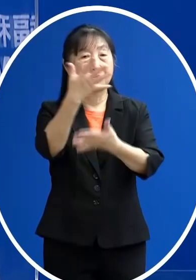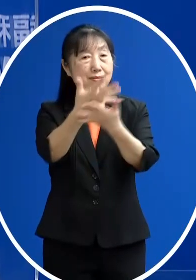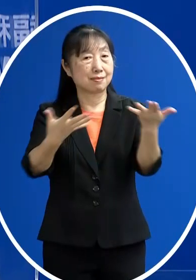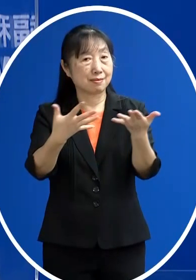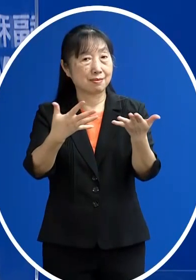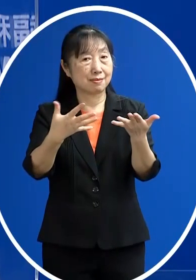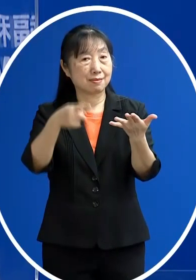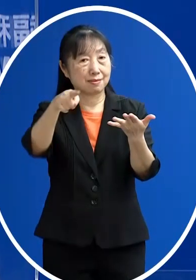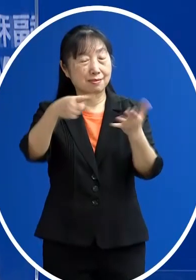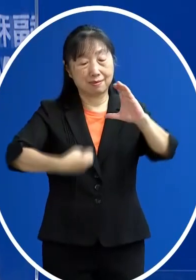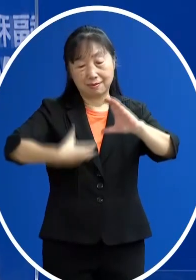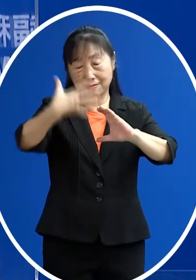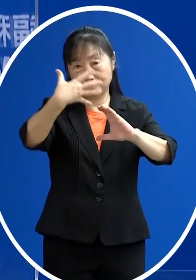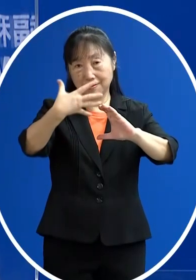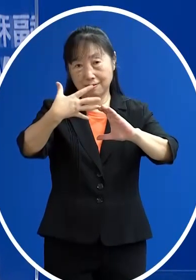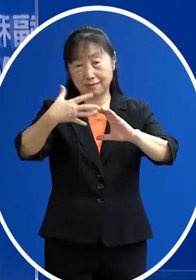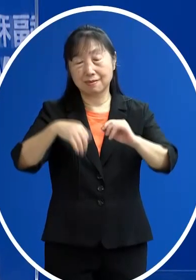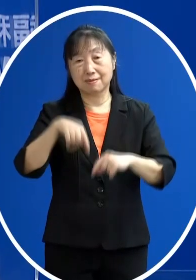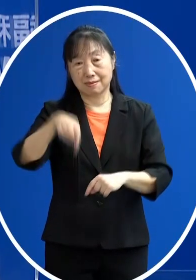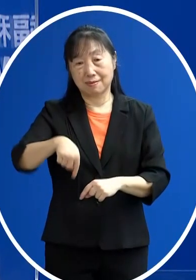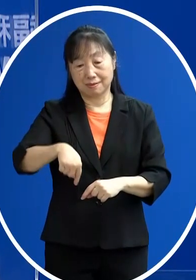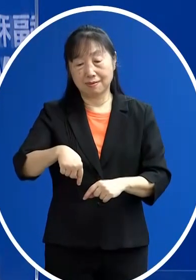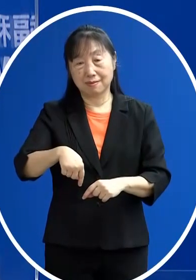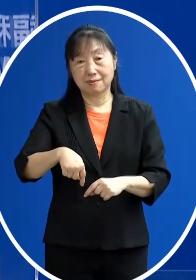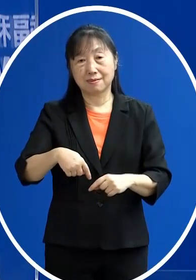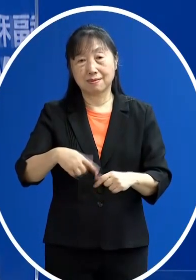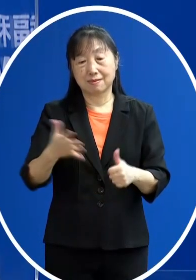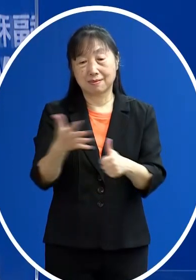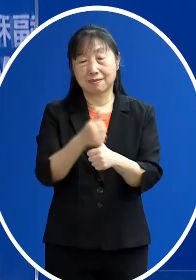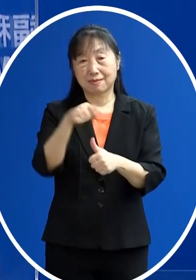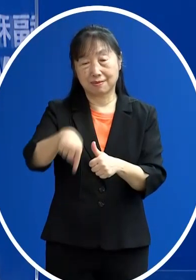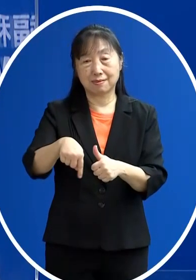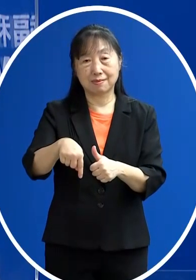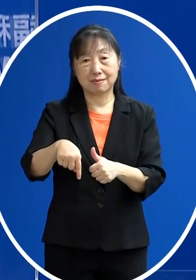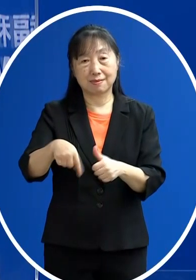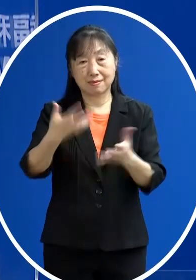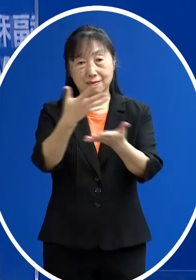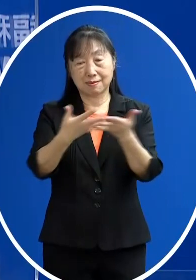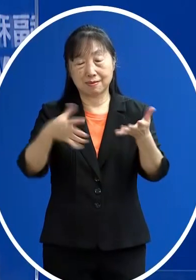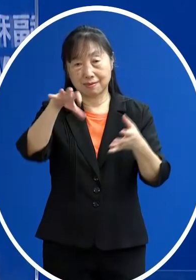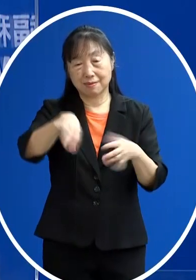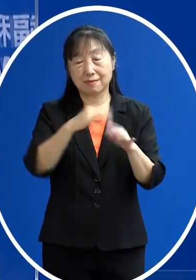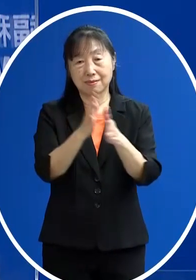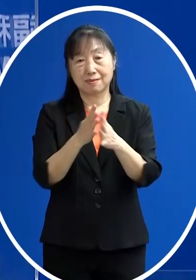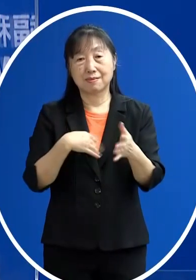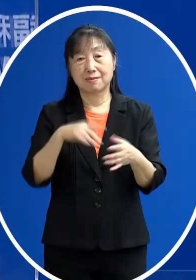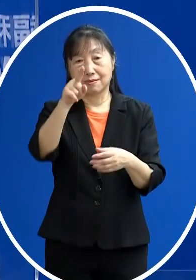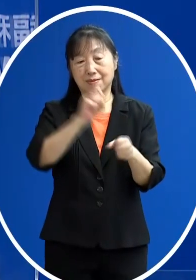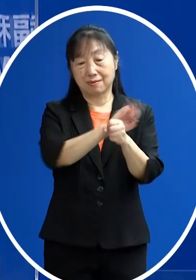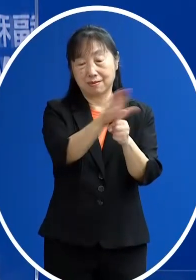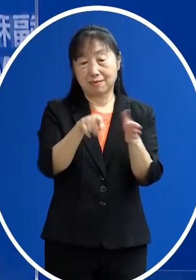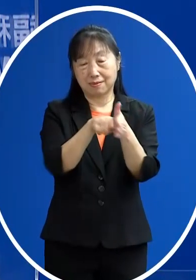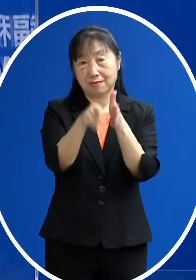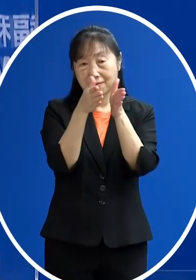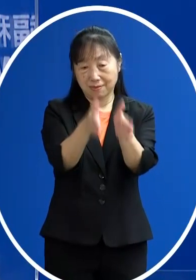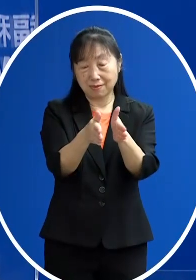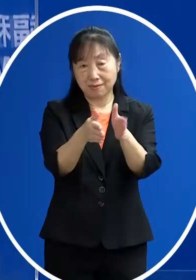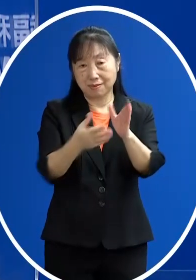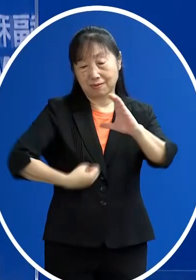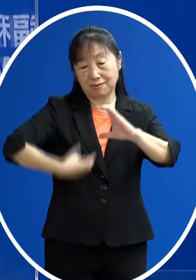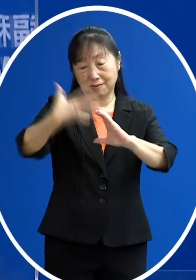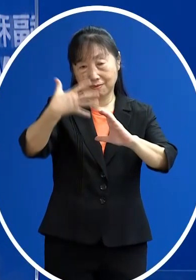个banner 就横幅的这边哈，那有做了一个COVID-19 防疫专区及这个最新资